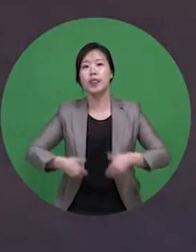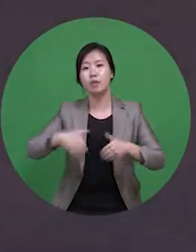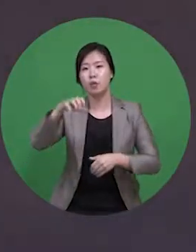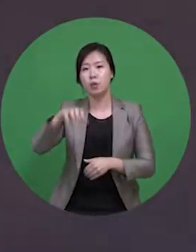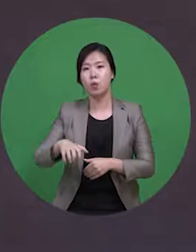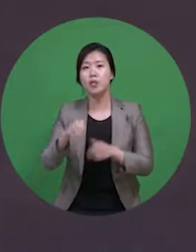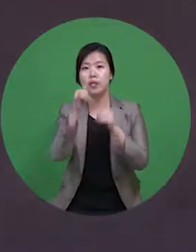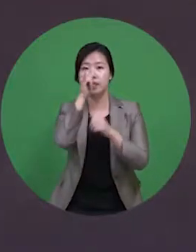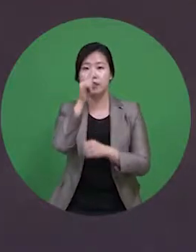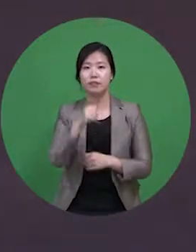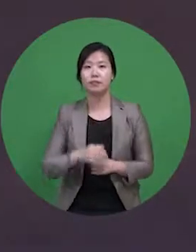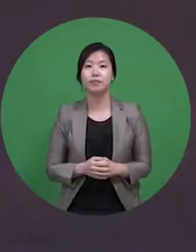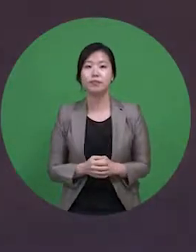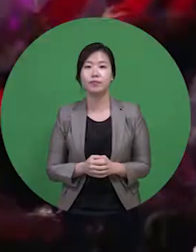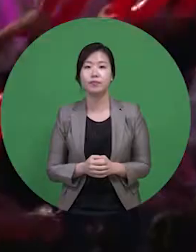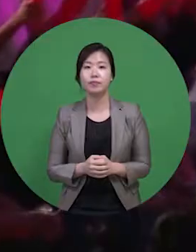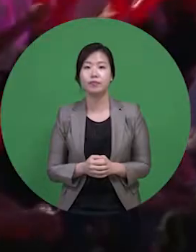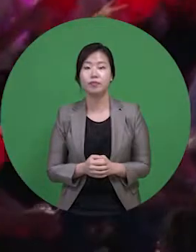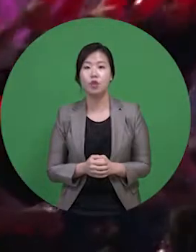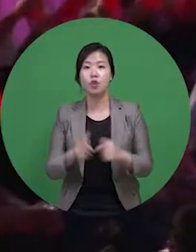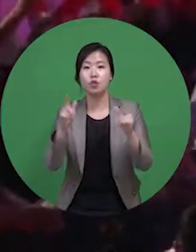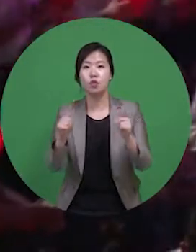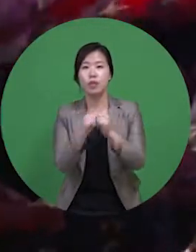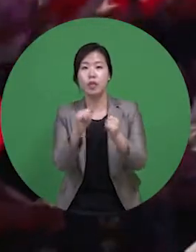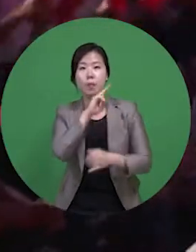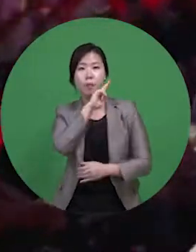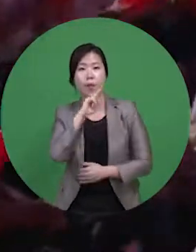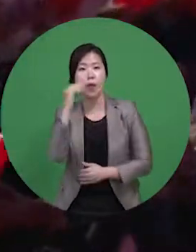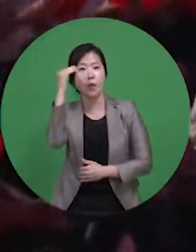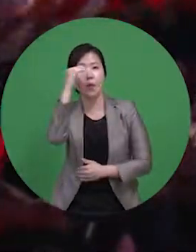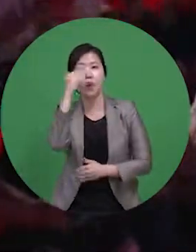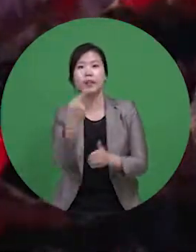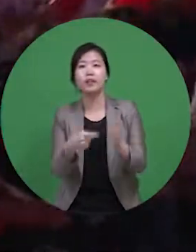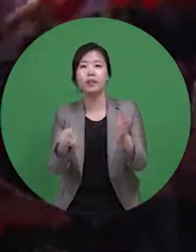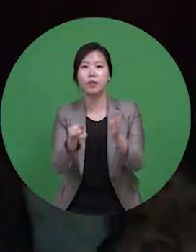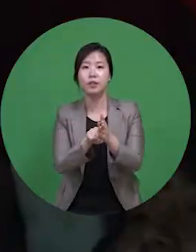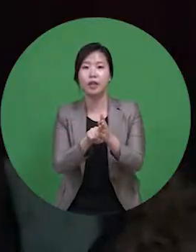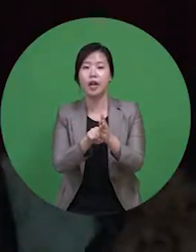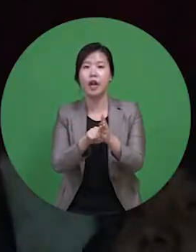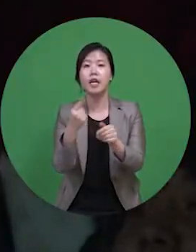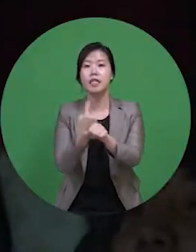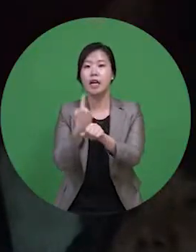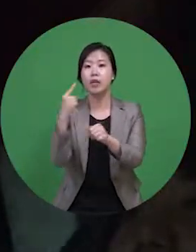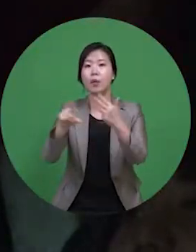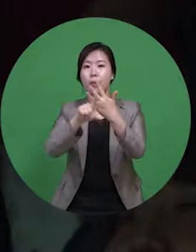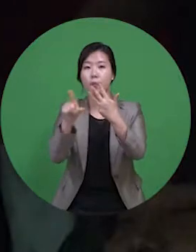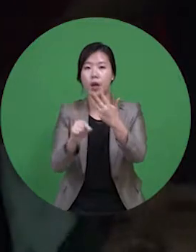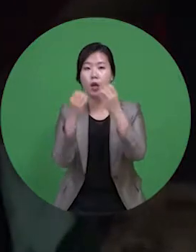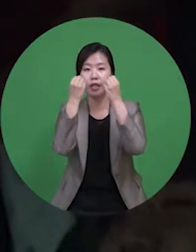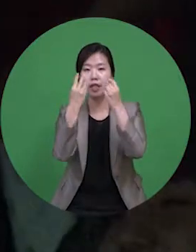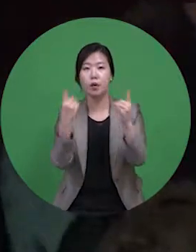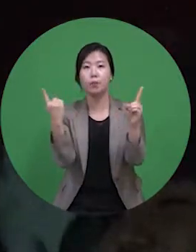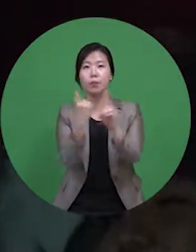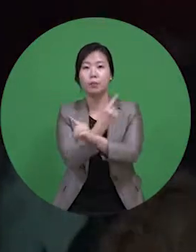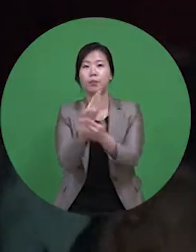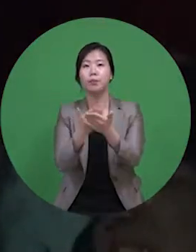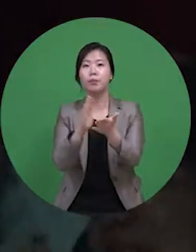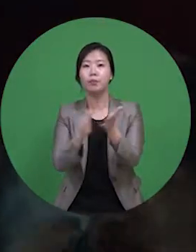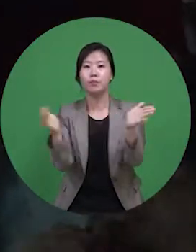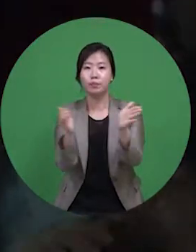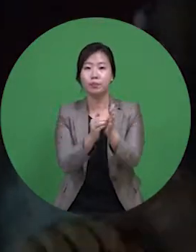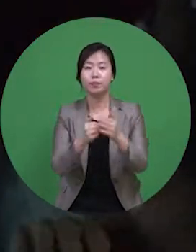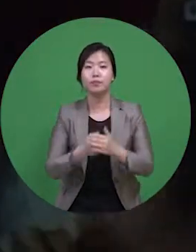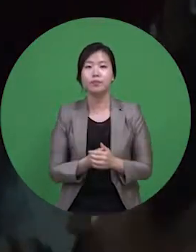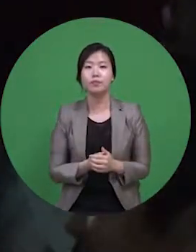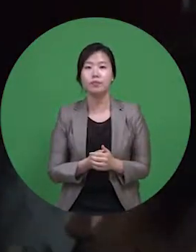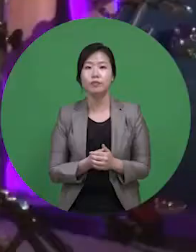남측 광장에 위치해 있는데요. 주민들의 편안한 공연 관람을 위해 구로구가 작년 8월 새롭게 단장했습니다.